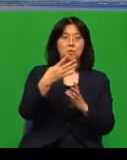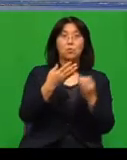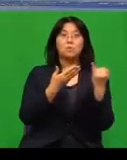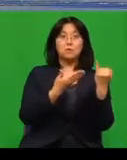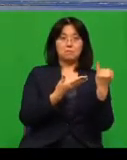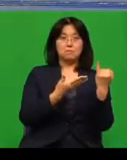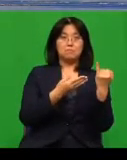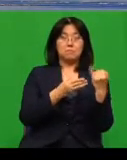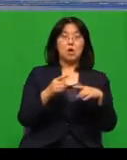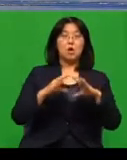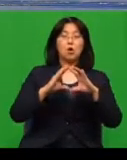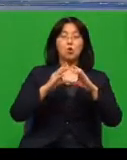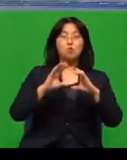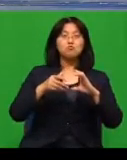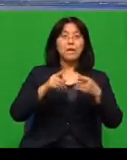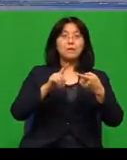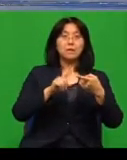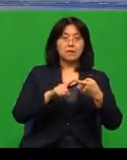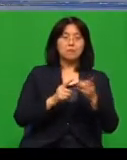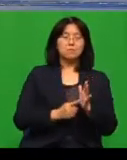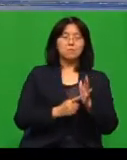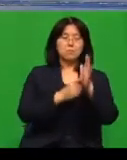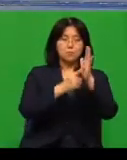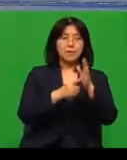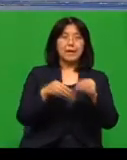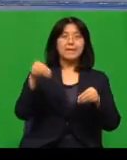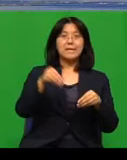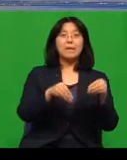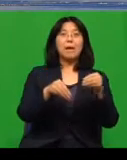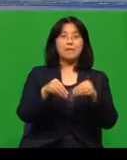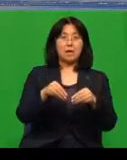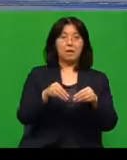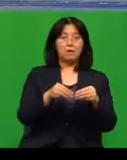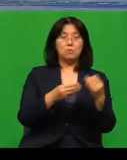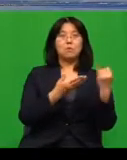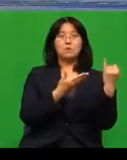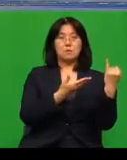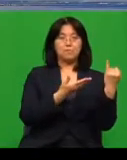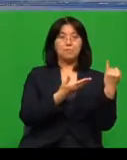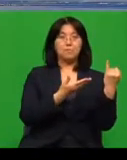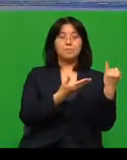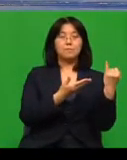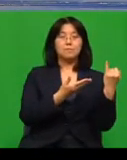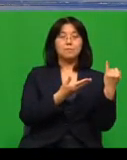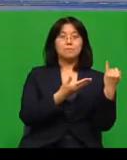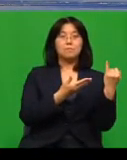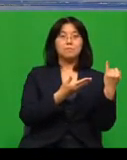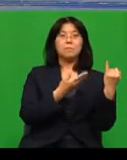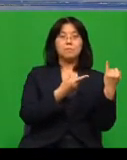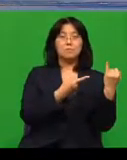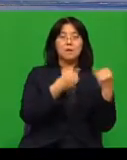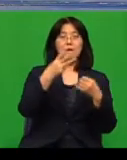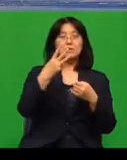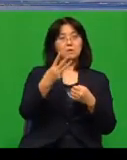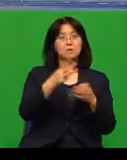ように、国際的にも著名な、いけばなの方でありますので、これ